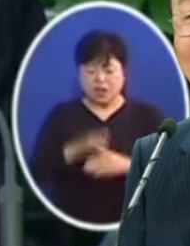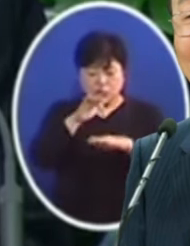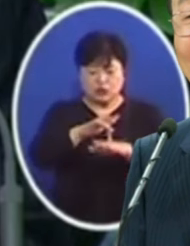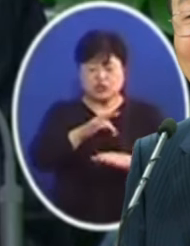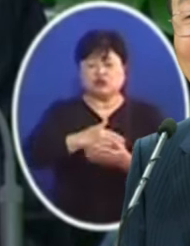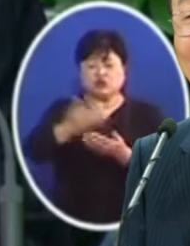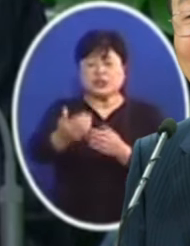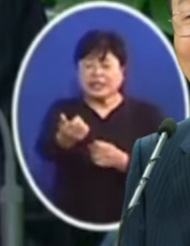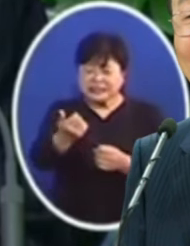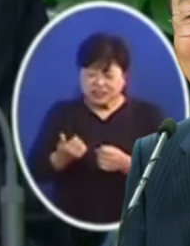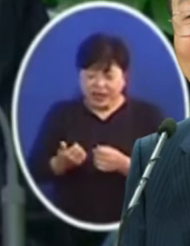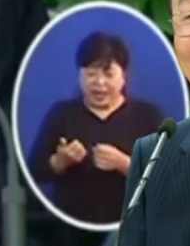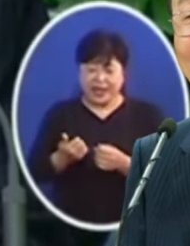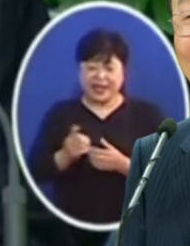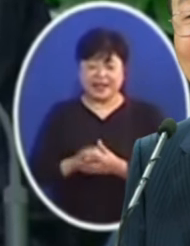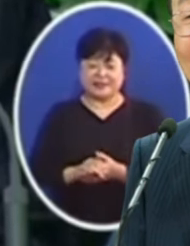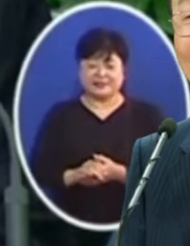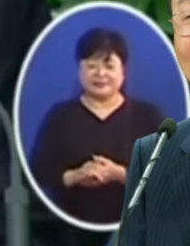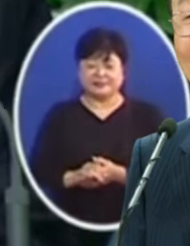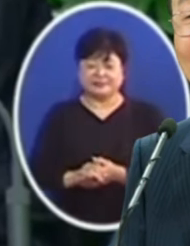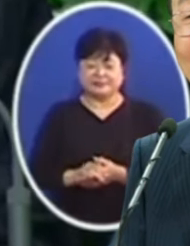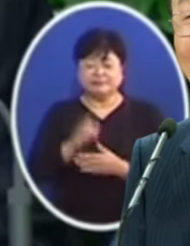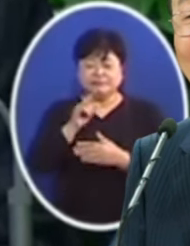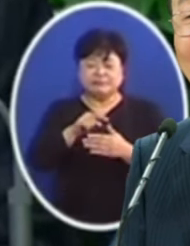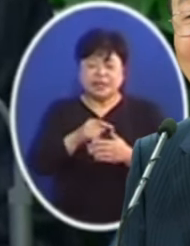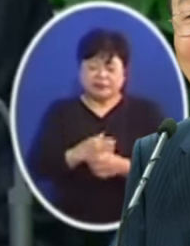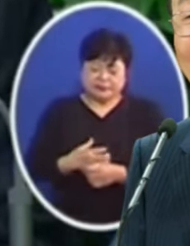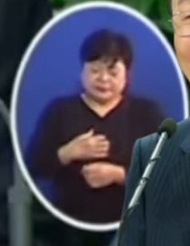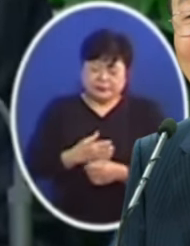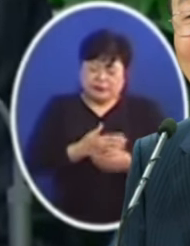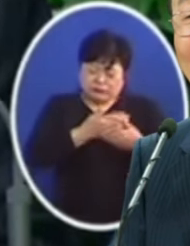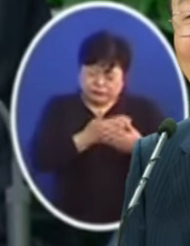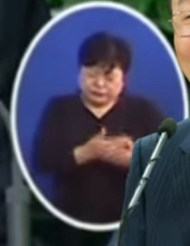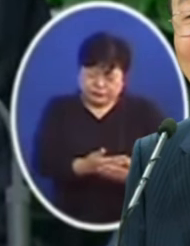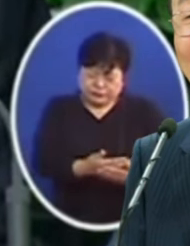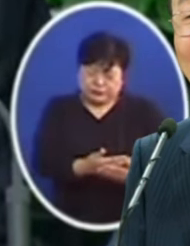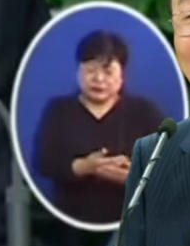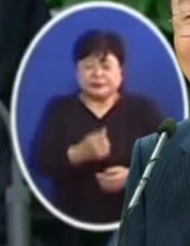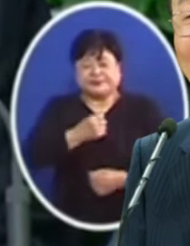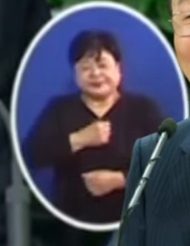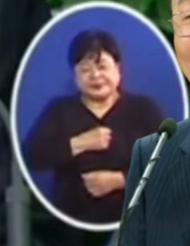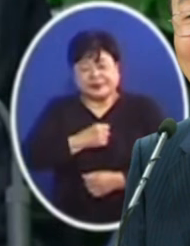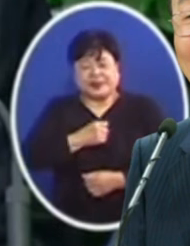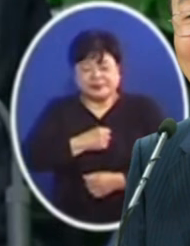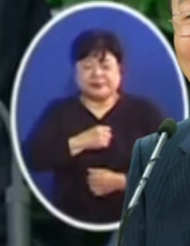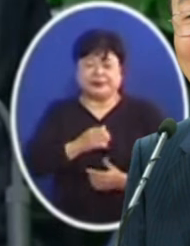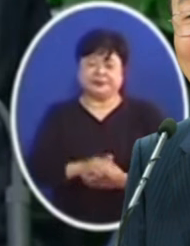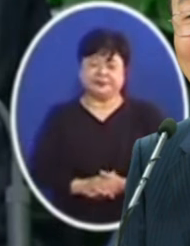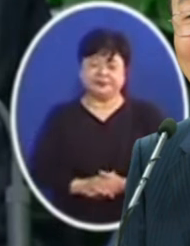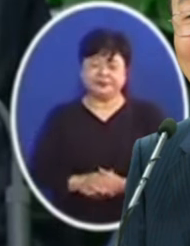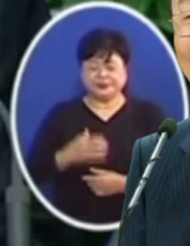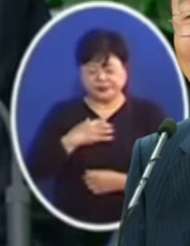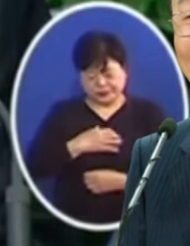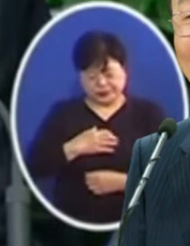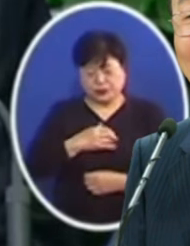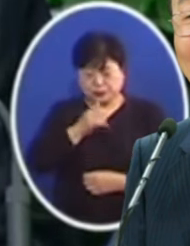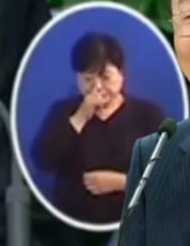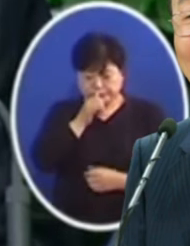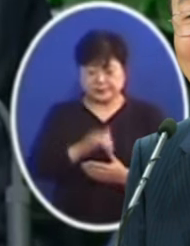귀신을 쫓아내기 전에는 어떤 때는 마음이 굉장히 무겁고 답답하고